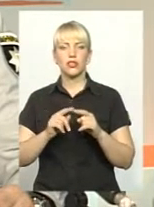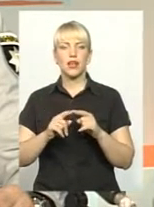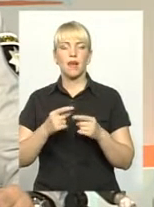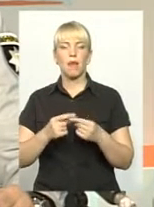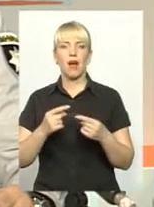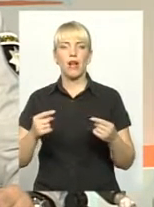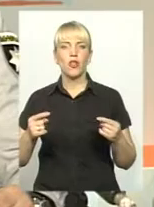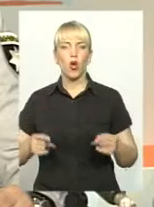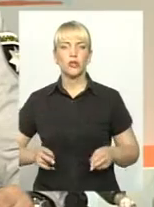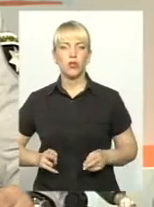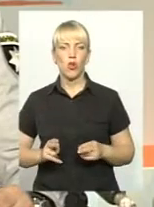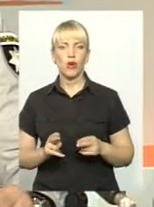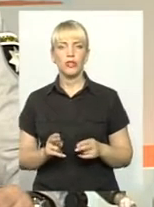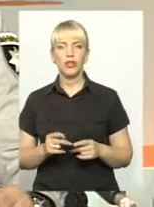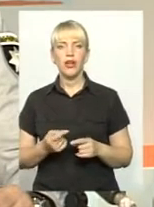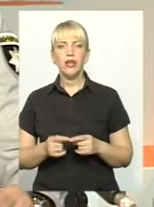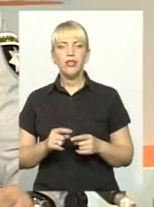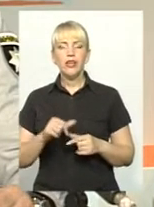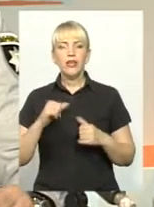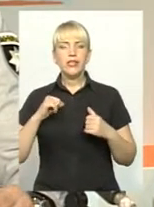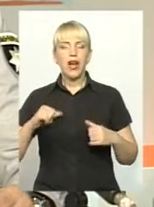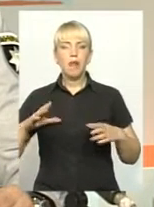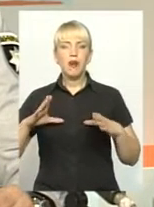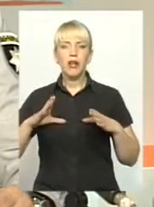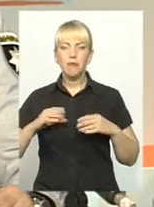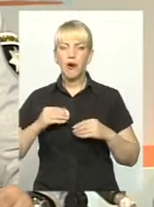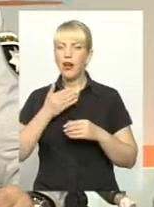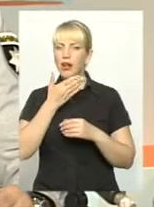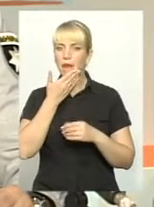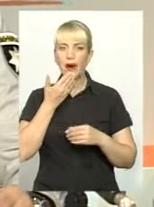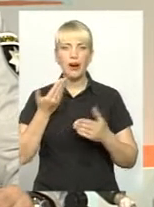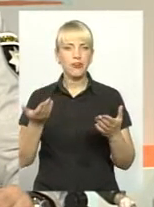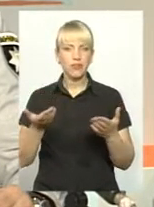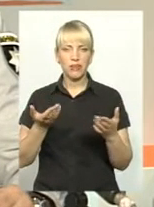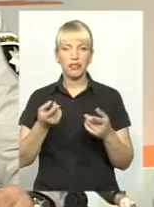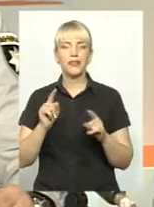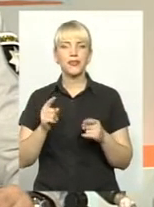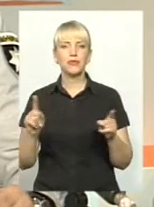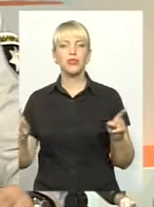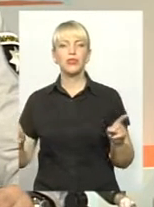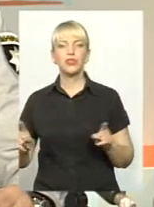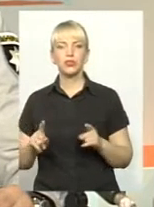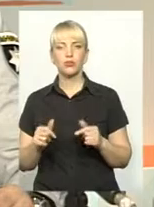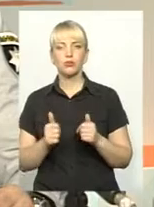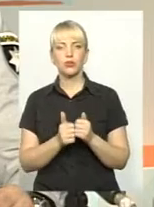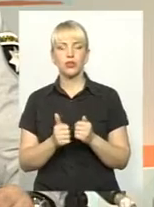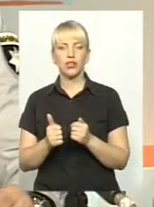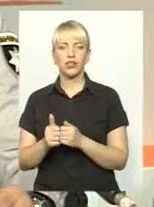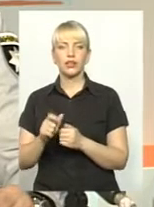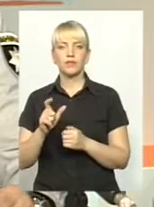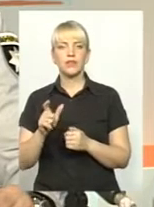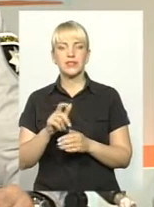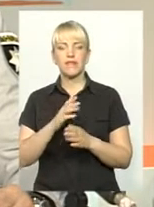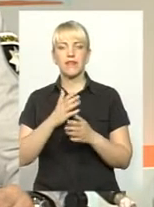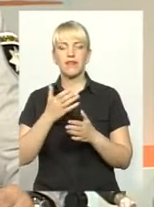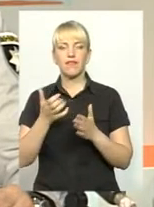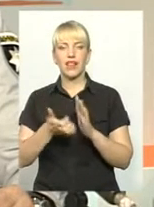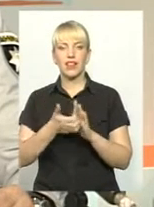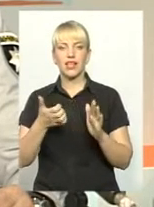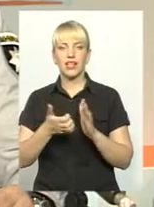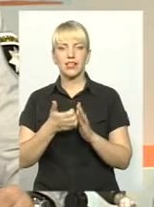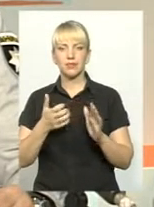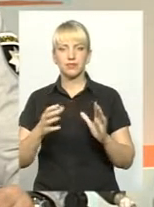злочини. І самозаспокоюватися нам немає чому, тому що поряд з великим некомплектом,